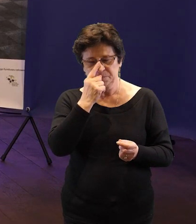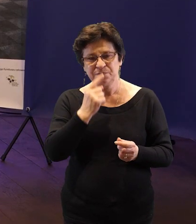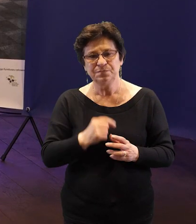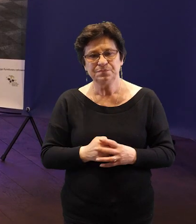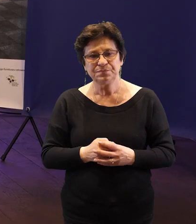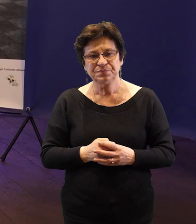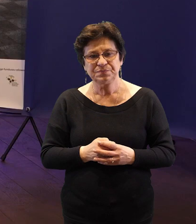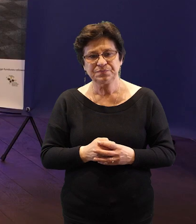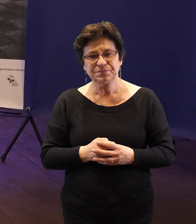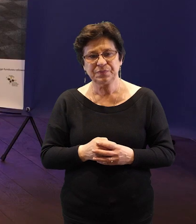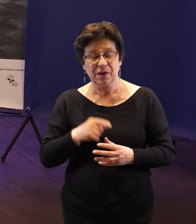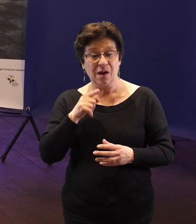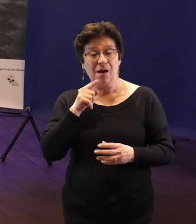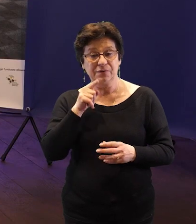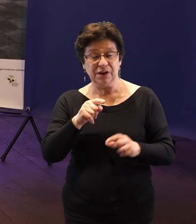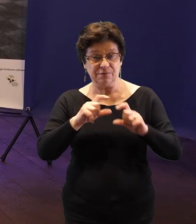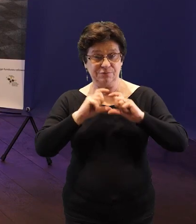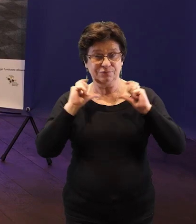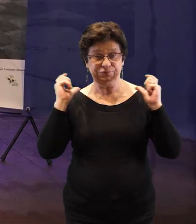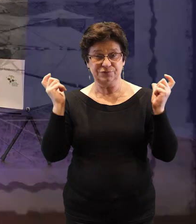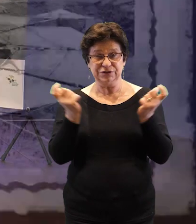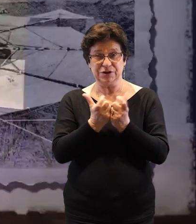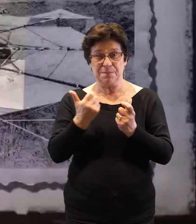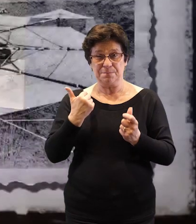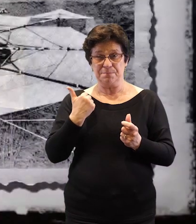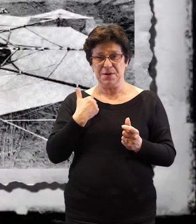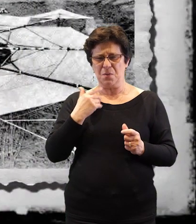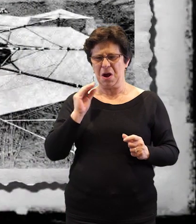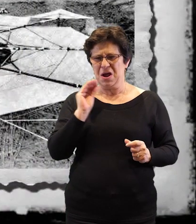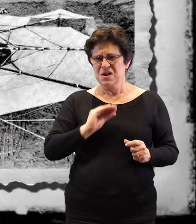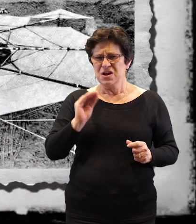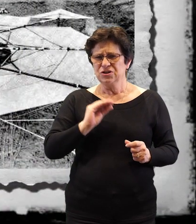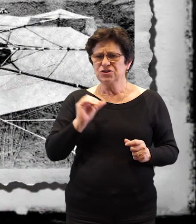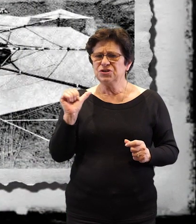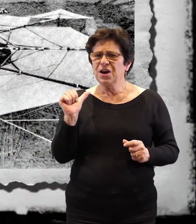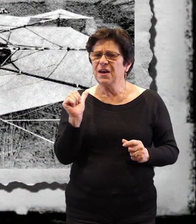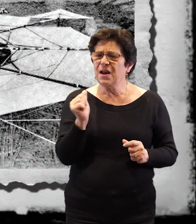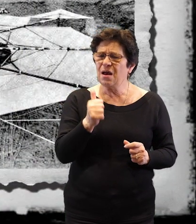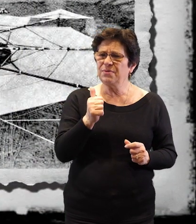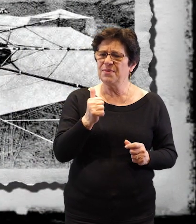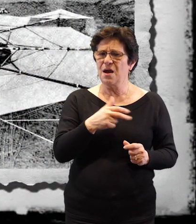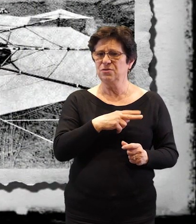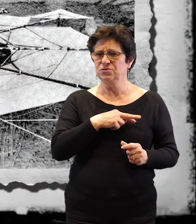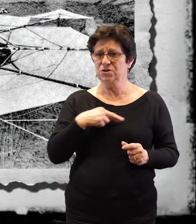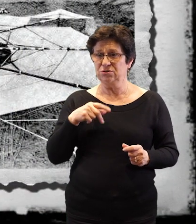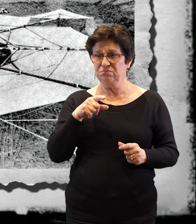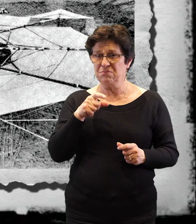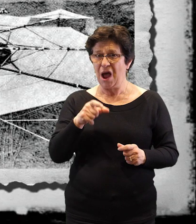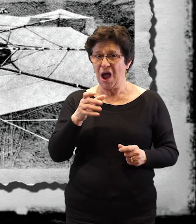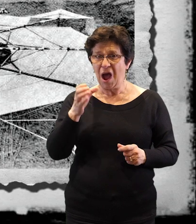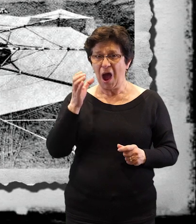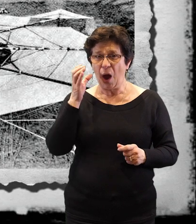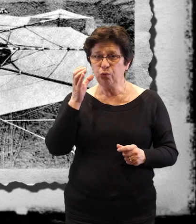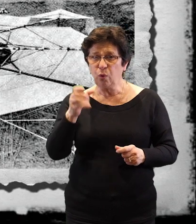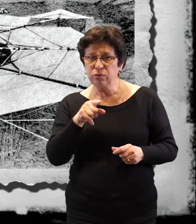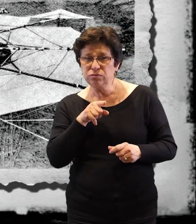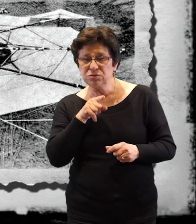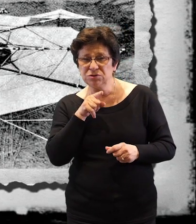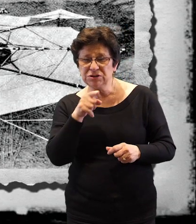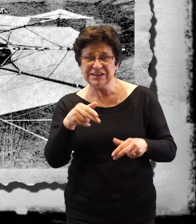W tych wszystkich publikacjach była jeszcze jedna dla mnie istotna rzecz, a mianowicie autorzy,